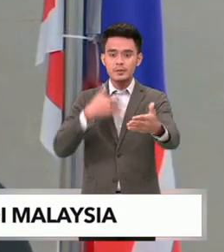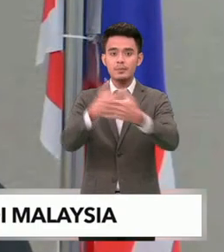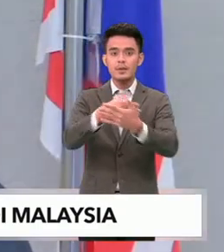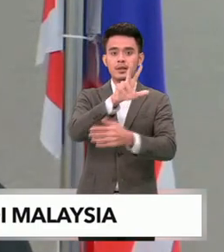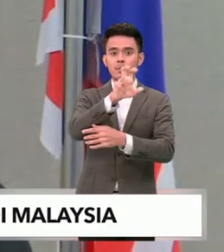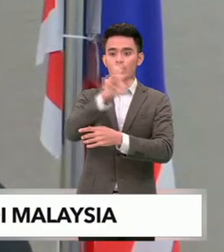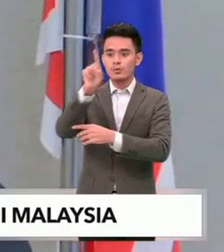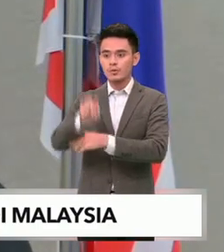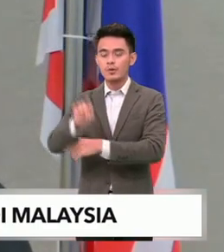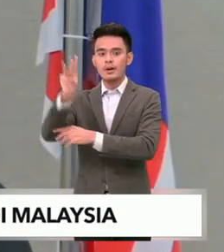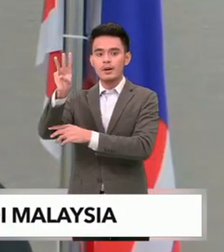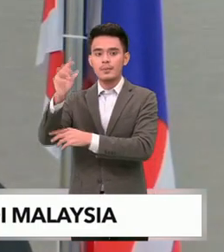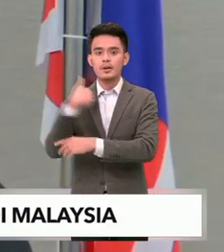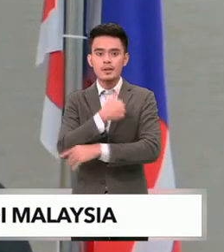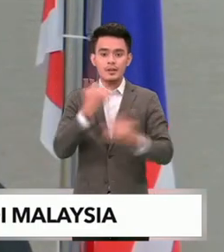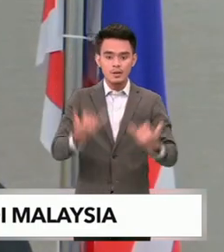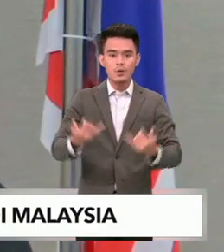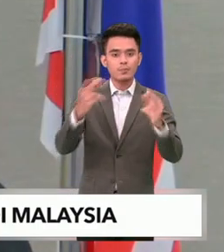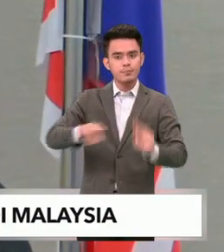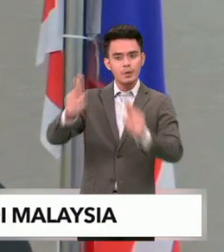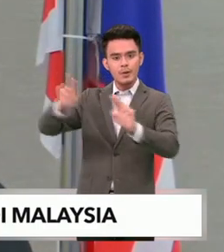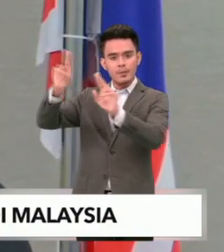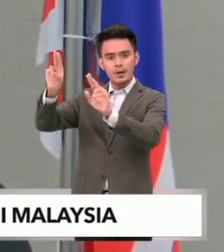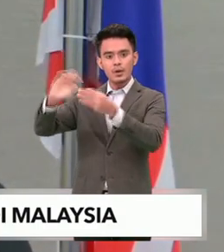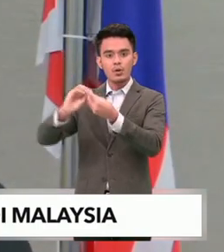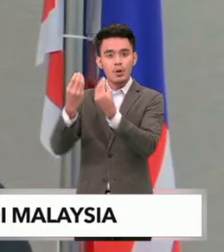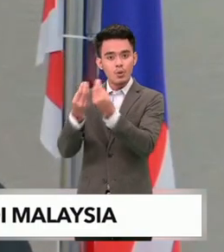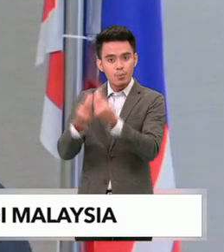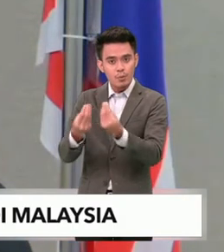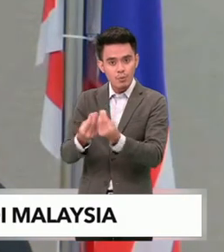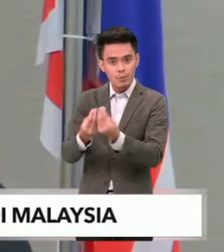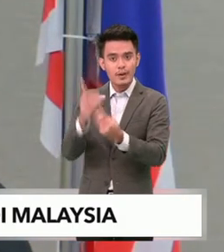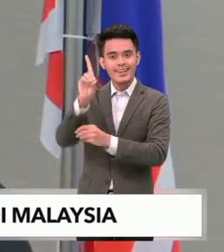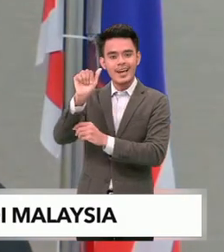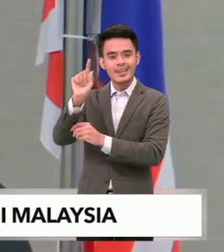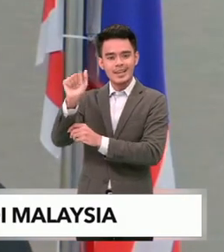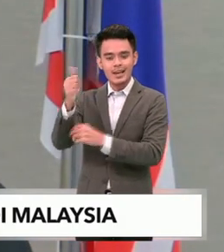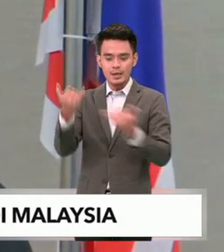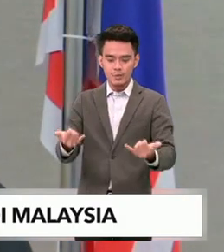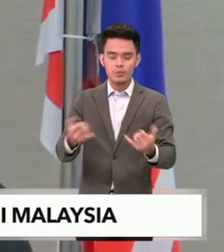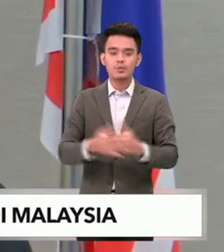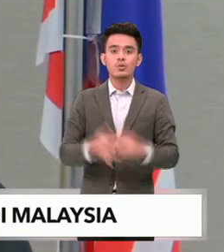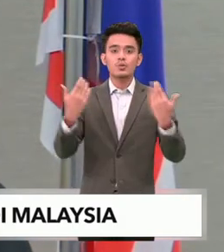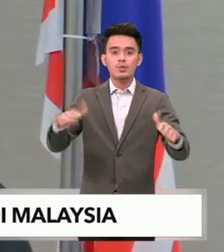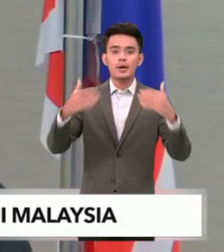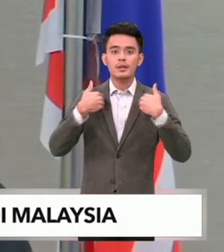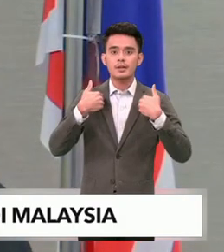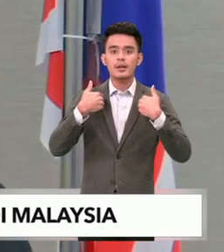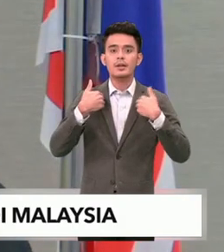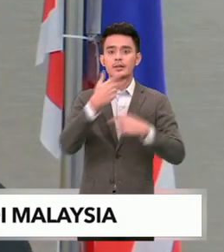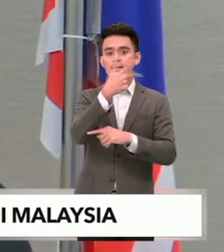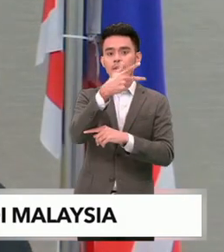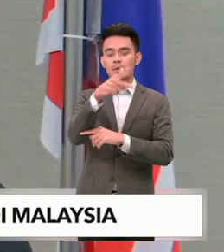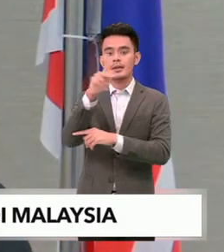Jun dan kita sedang kemas kini data yang terkini, sudah terdapat 13